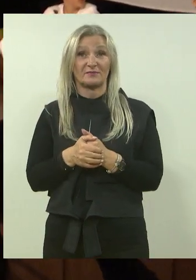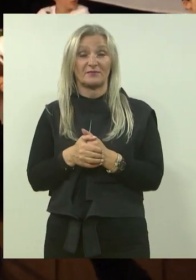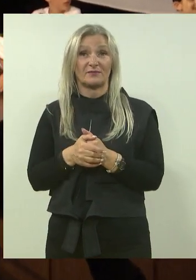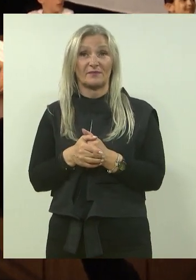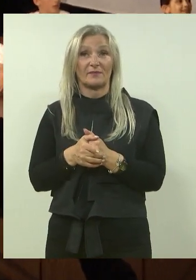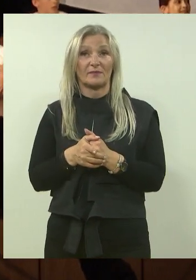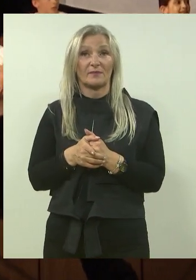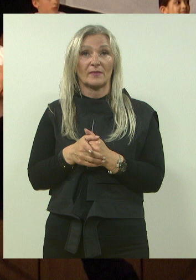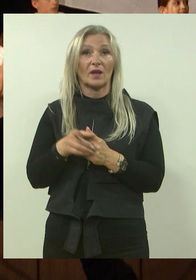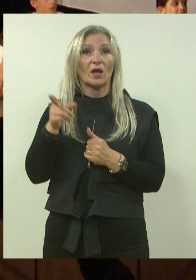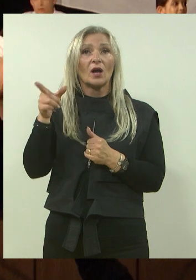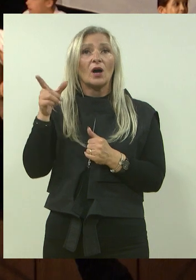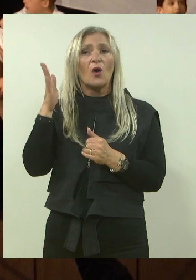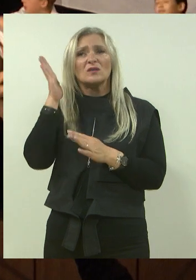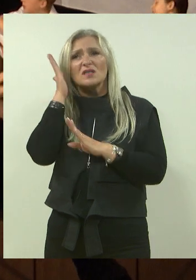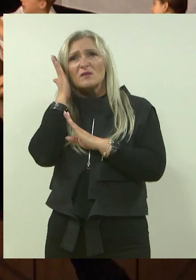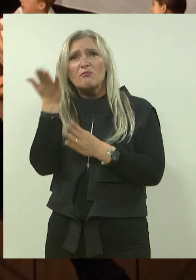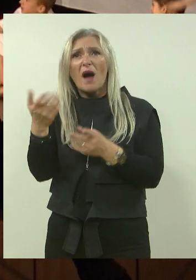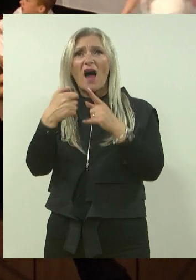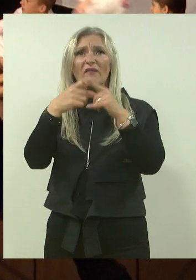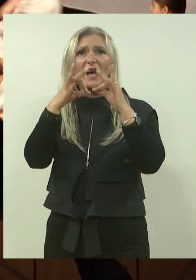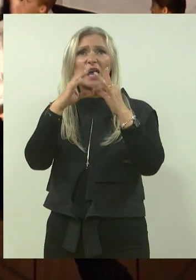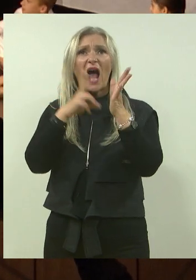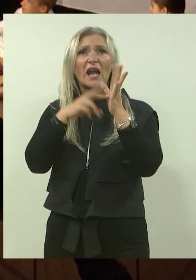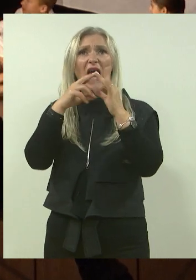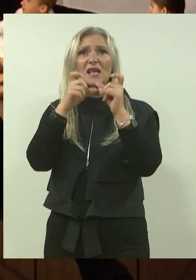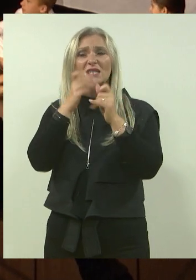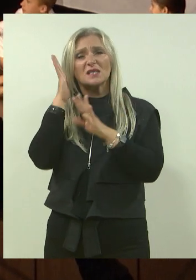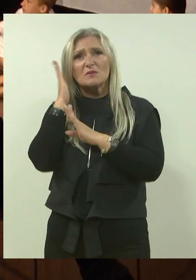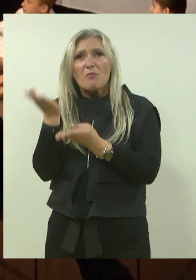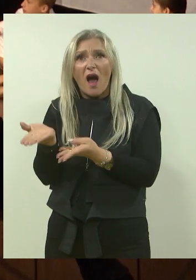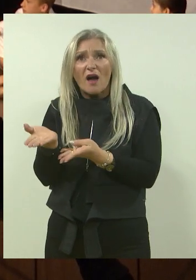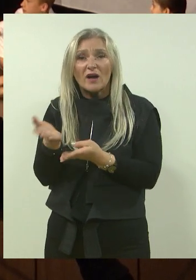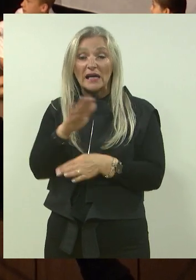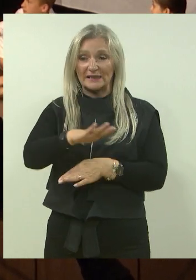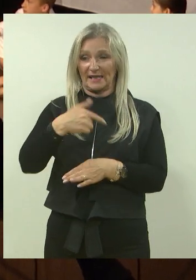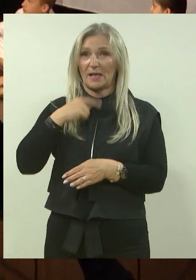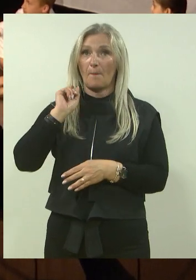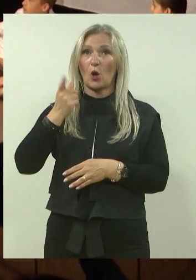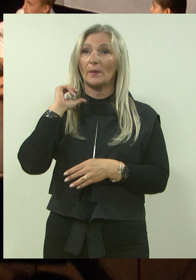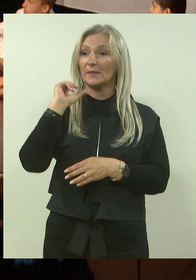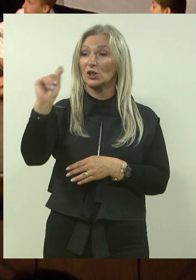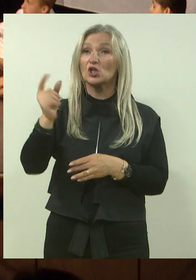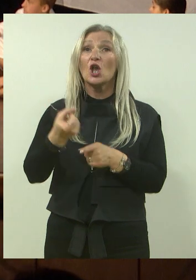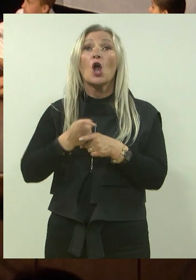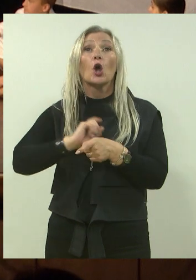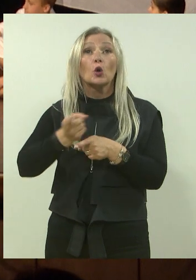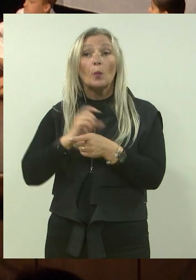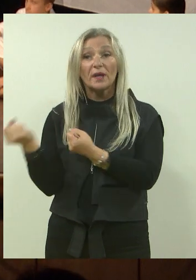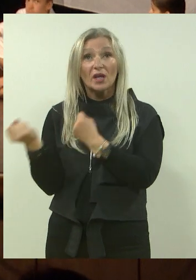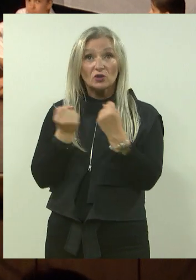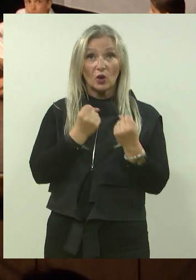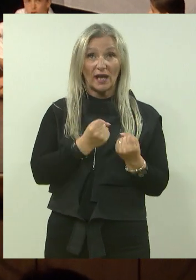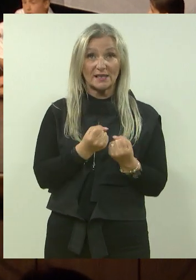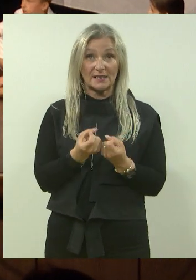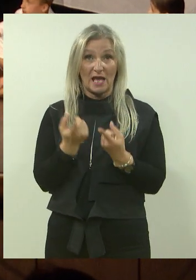Mamica, mamica, ka nas spi? Boga posle zbudili. Deca, moram iti po kalampera zgas duga kupa donesti. Al to se ka nas